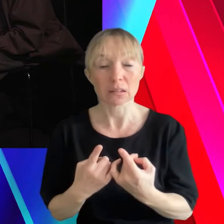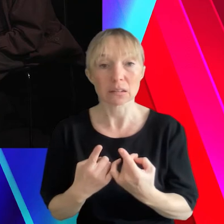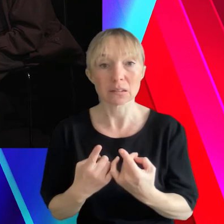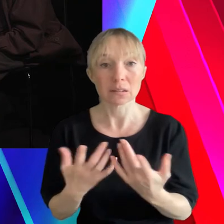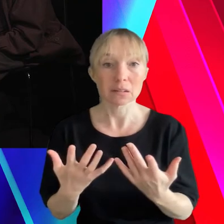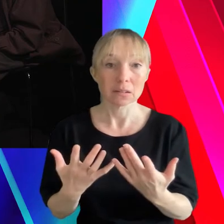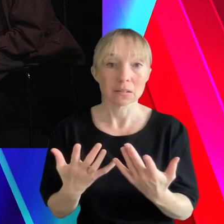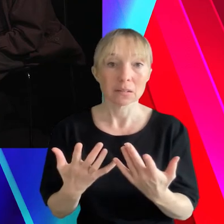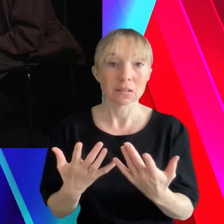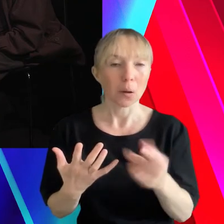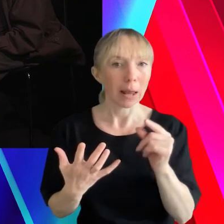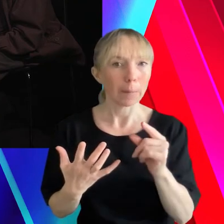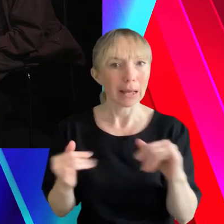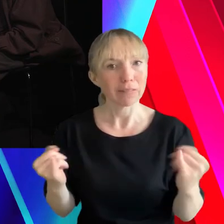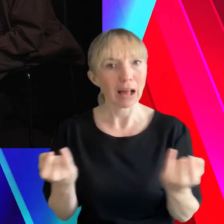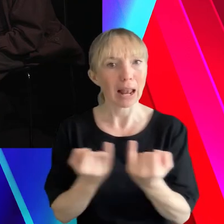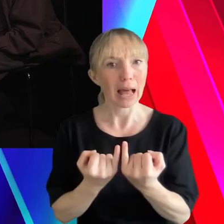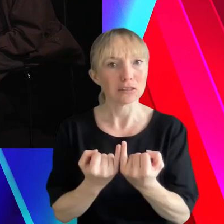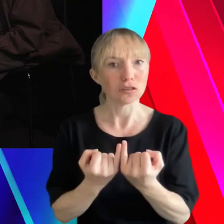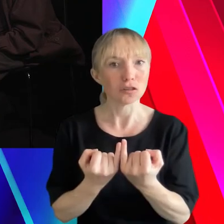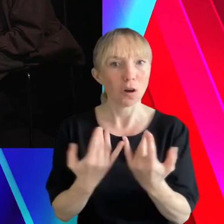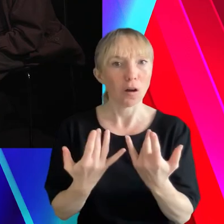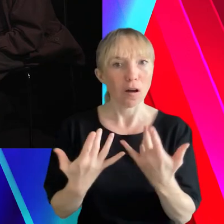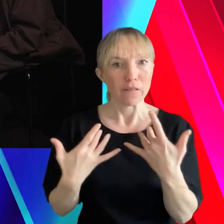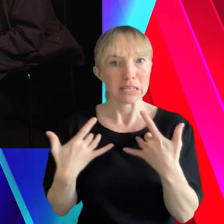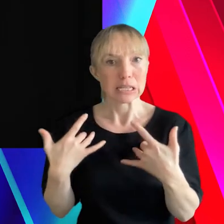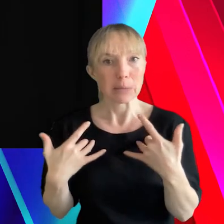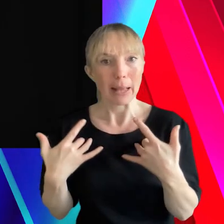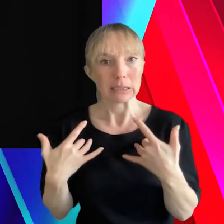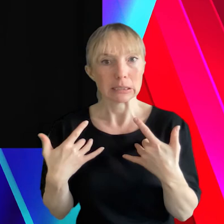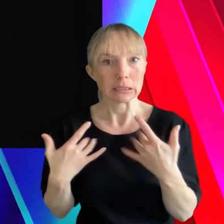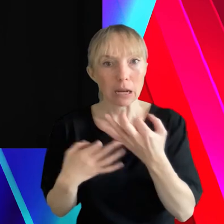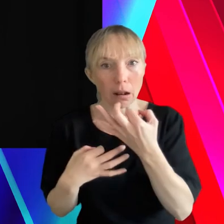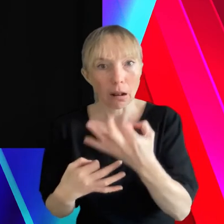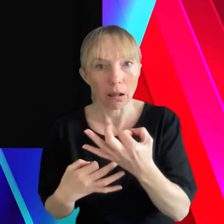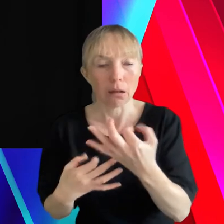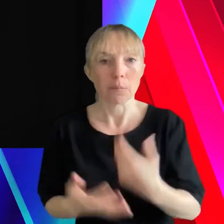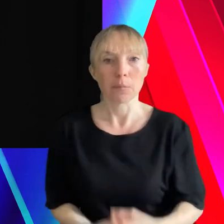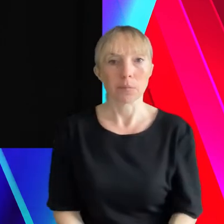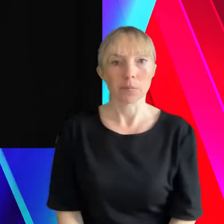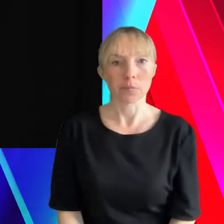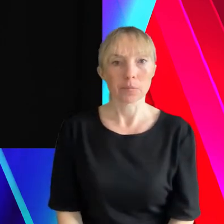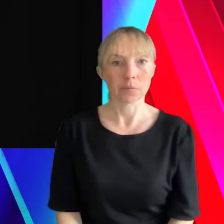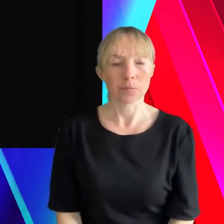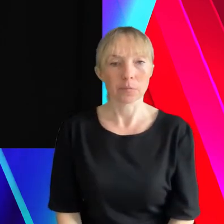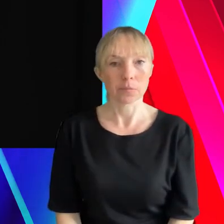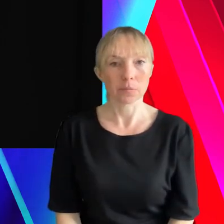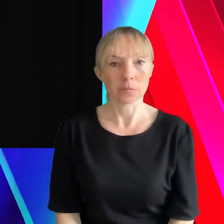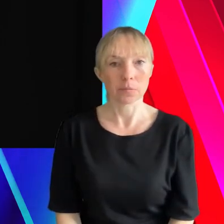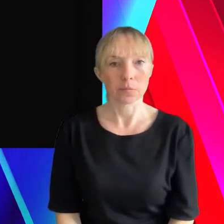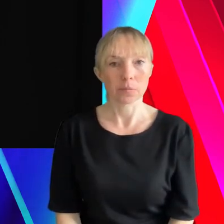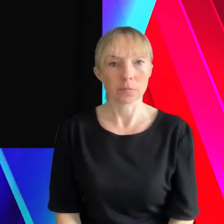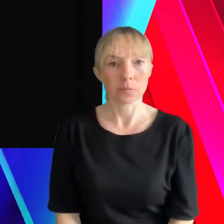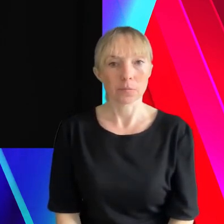is apparently a contradiction with suspense as we were defining it. ما باید من حالا در کارام سعی کنم که با این